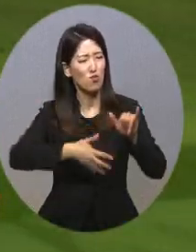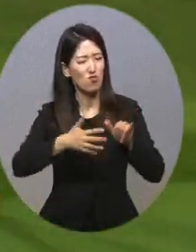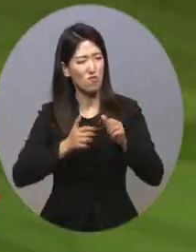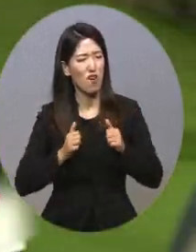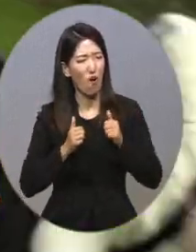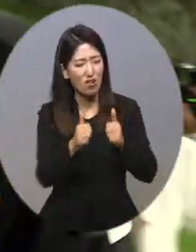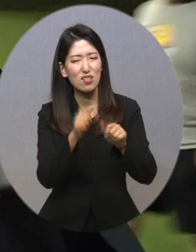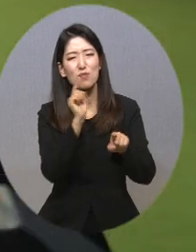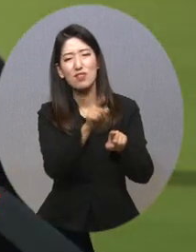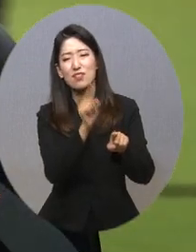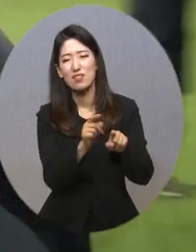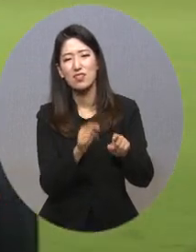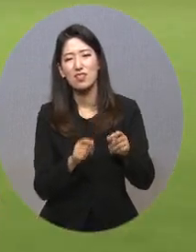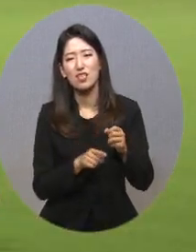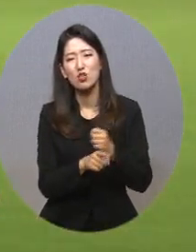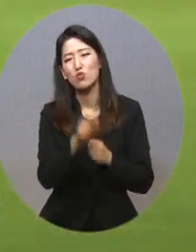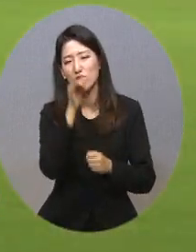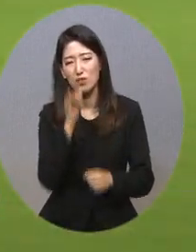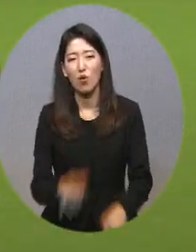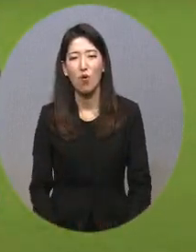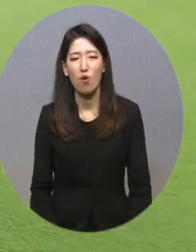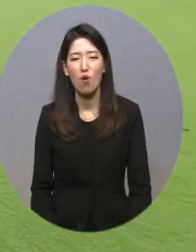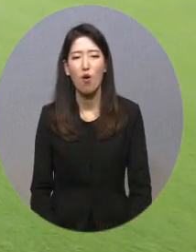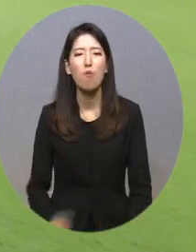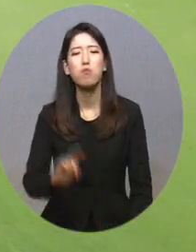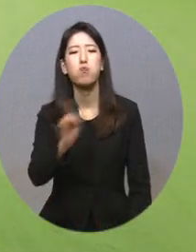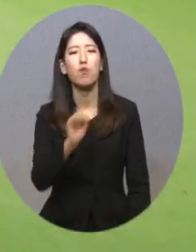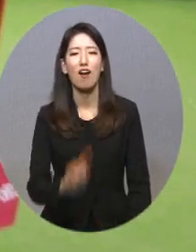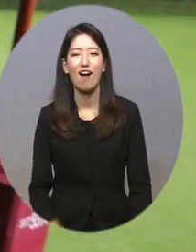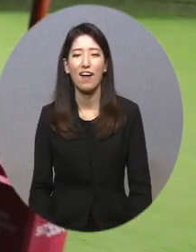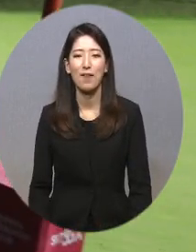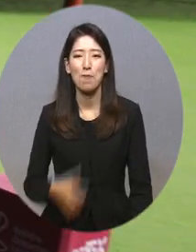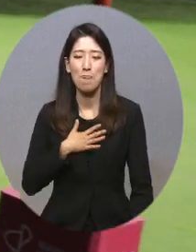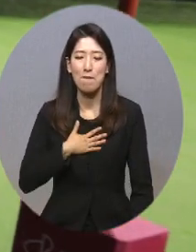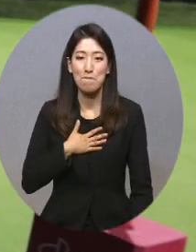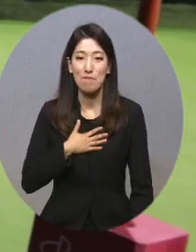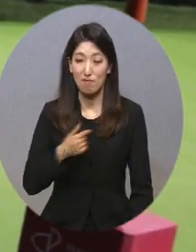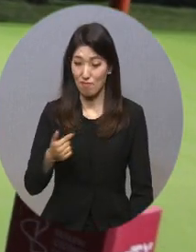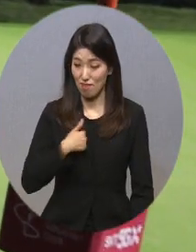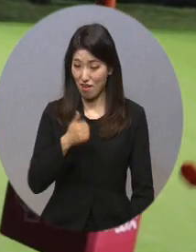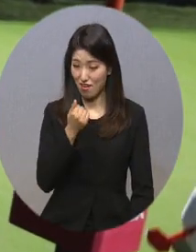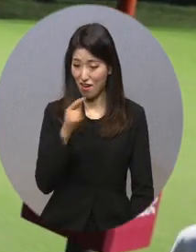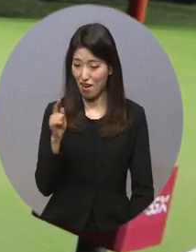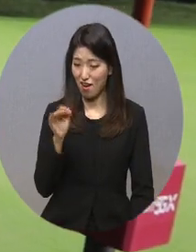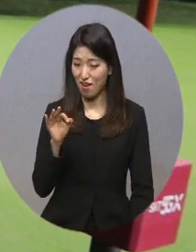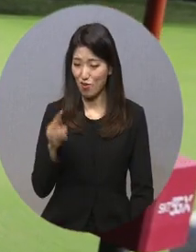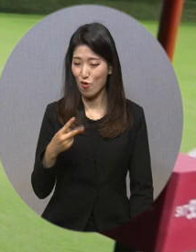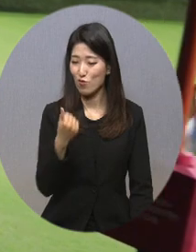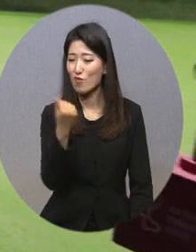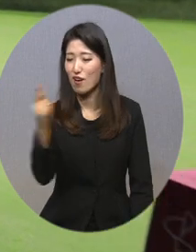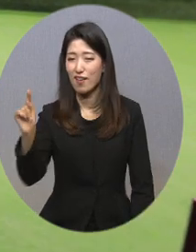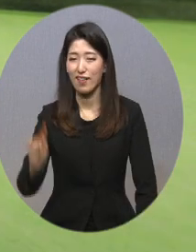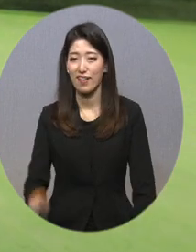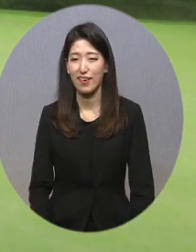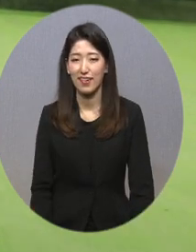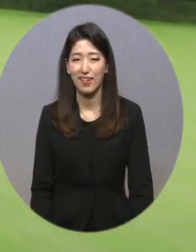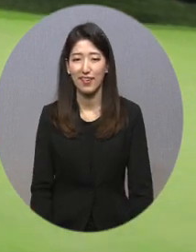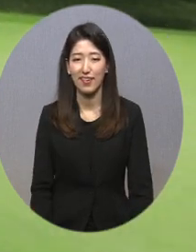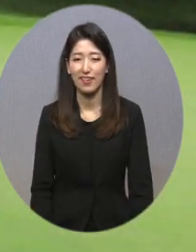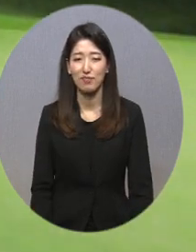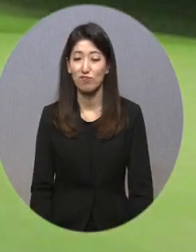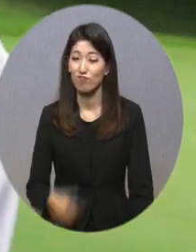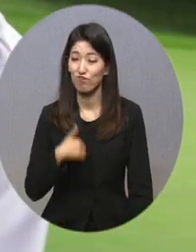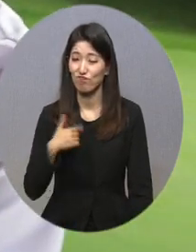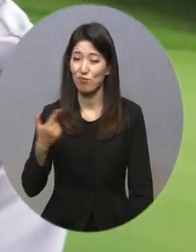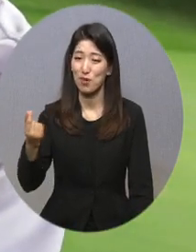미쳤어. 대박이다. 너무한 거 아니야? 언니, 어떻게 돼요? 너무한 거 아니야? 나 하연아야. 아, 그러니까. 와, 이렇게. 다 대박. 진짜